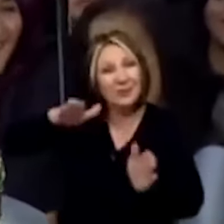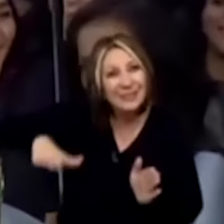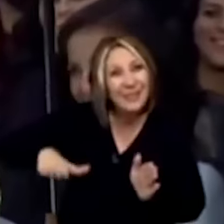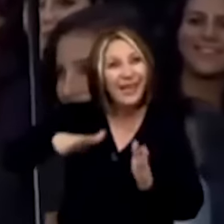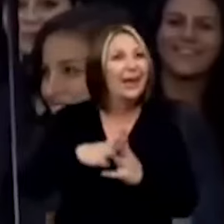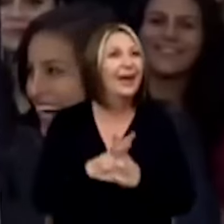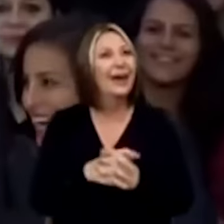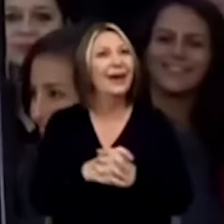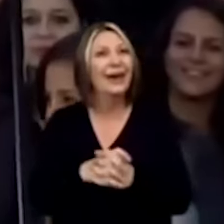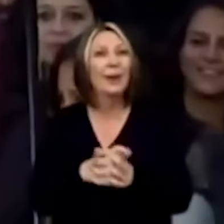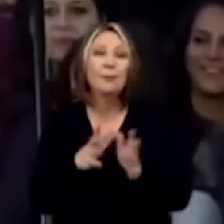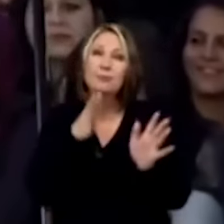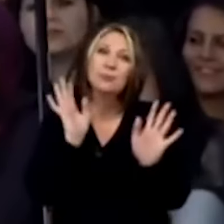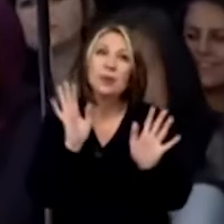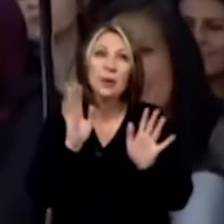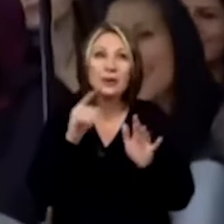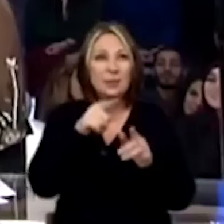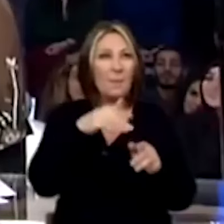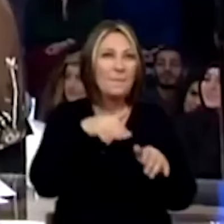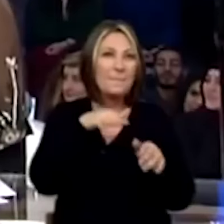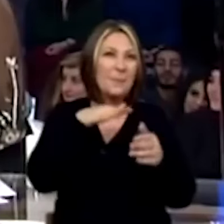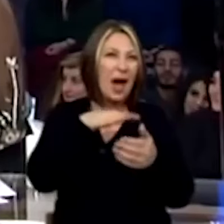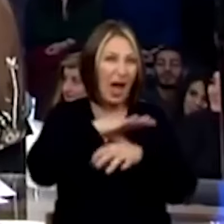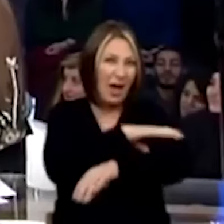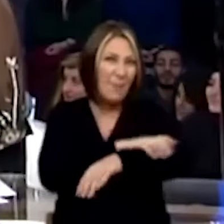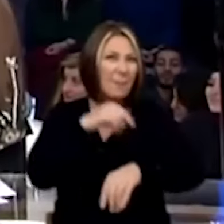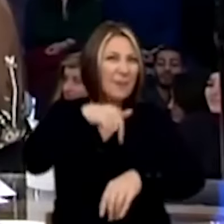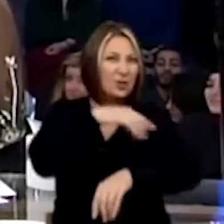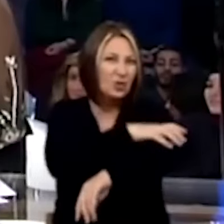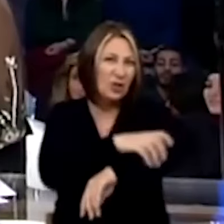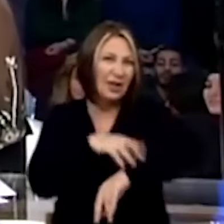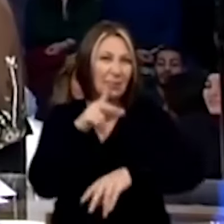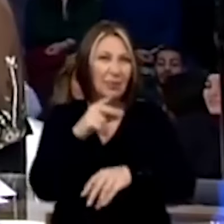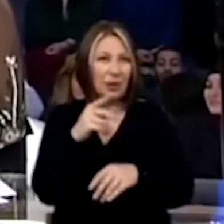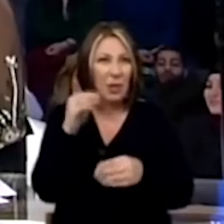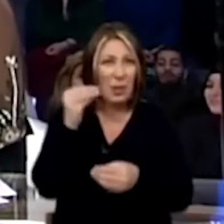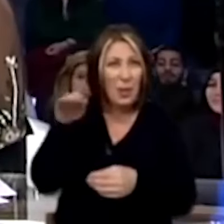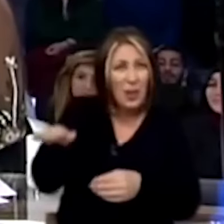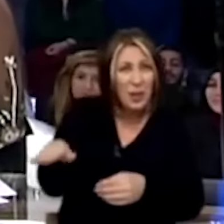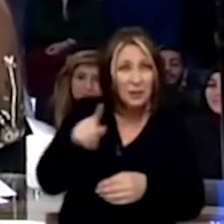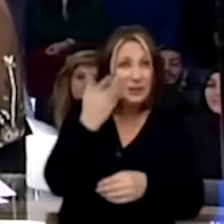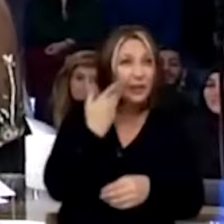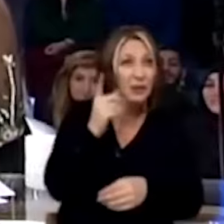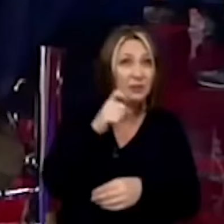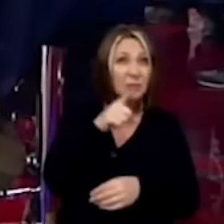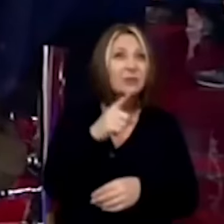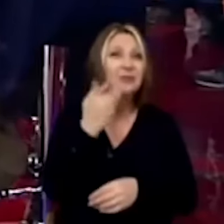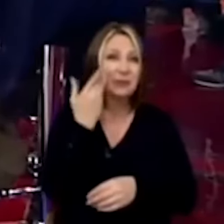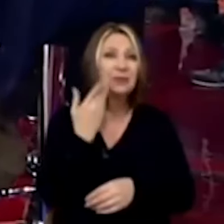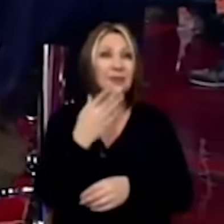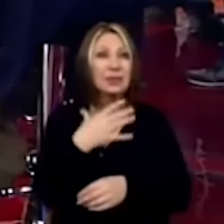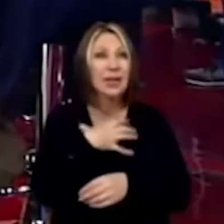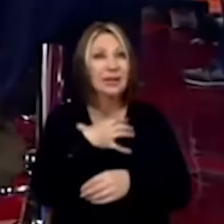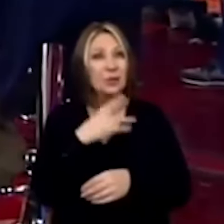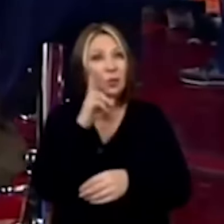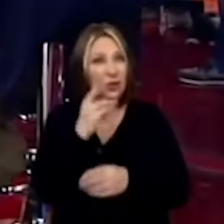benden? Bilemeyeceğim, belki bacak kadar falan. Bacak kadar, benim bacağım. Siz cüceyi kadar. Seyrettiniz mi? Seyrettim. Kendinizle abi.